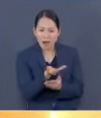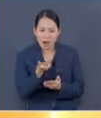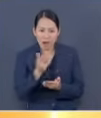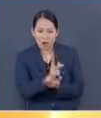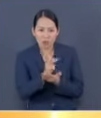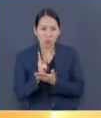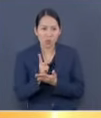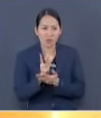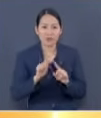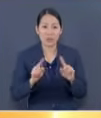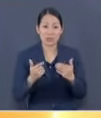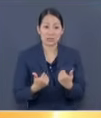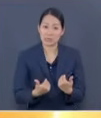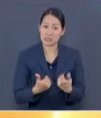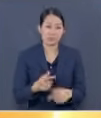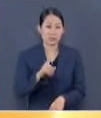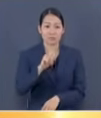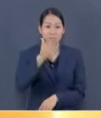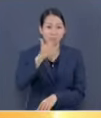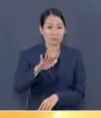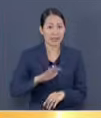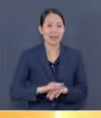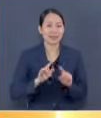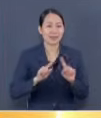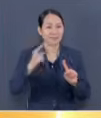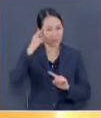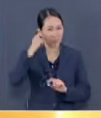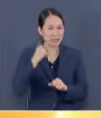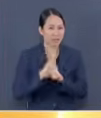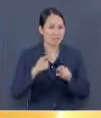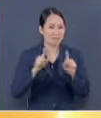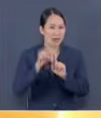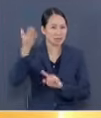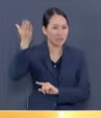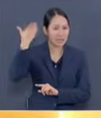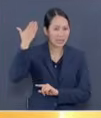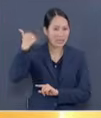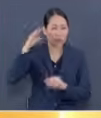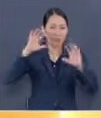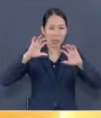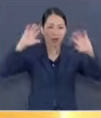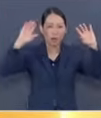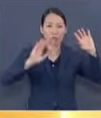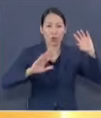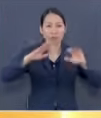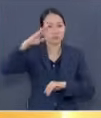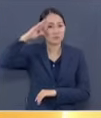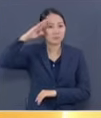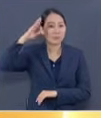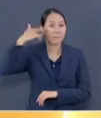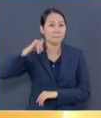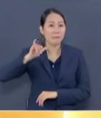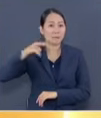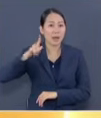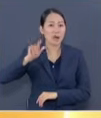กู้เงินเหมือนสมัยช่วงโควิดระบาดแบบรัฐบาลพลเอกประยุทธ์จันทร์โอชาเดี๋ยวรอติดตามนะฮะเรื่องการแจกเงินดิจิตอลวอลเล็ตนะคุณผู้